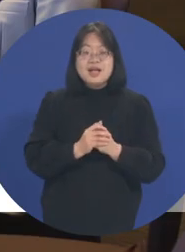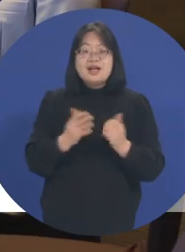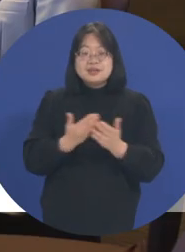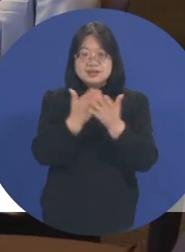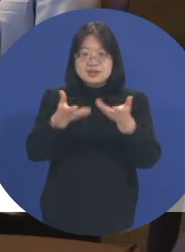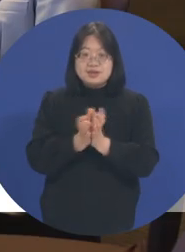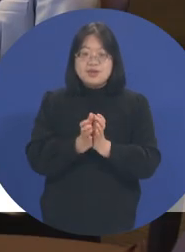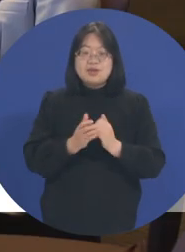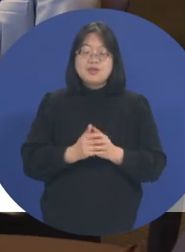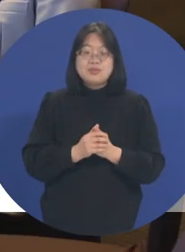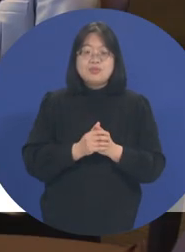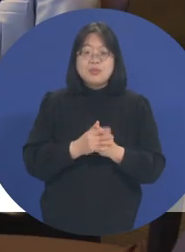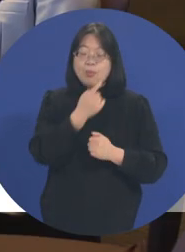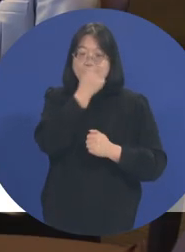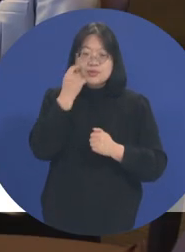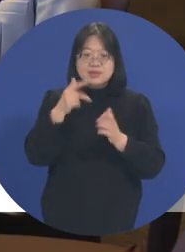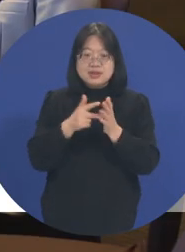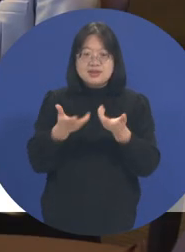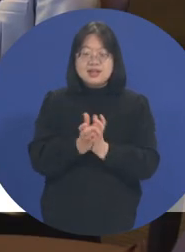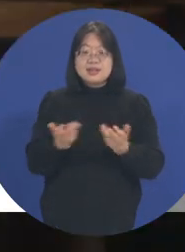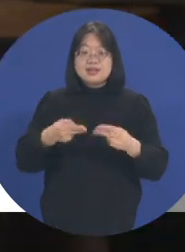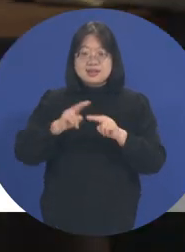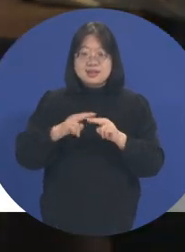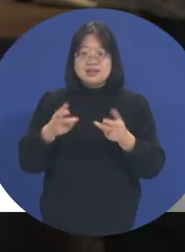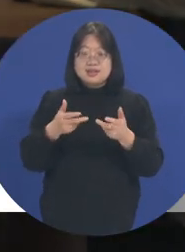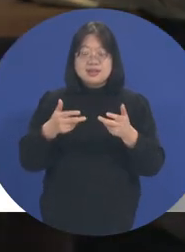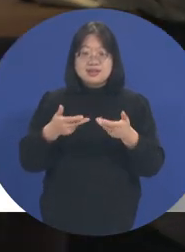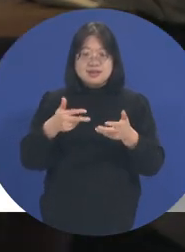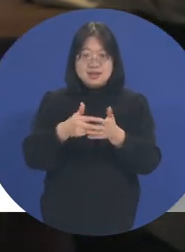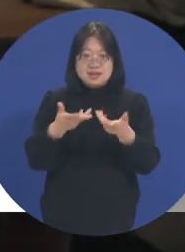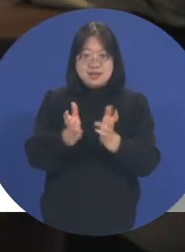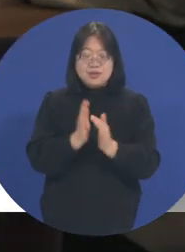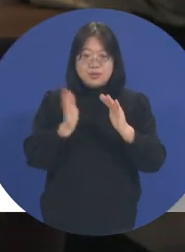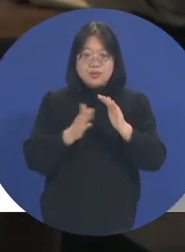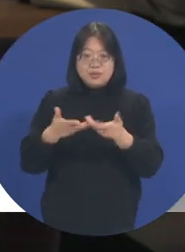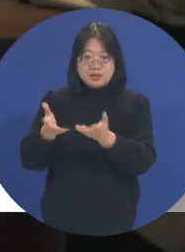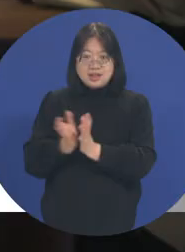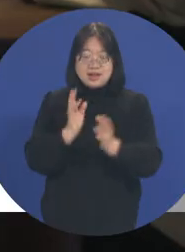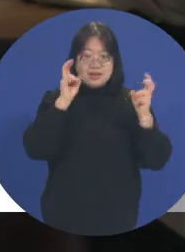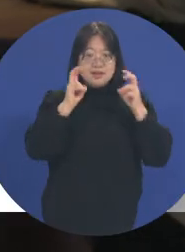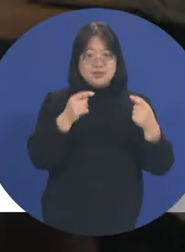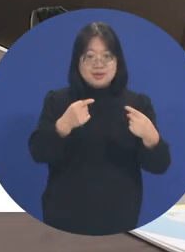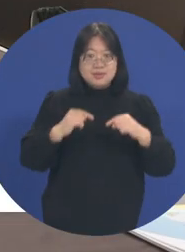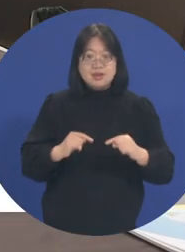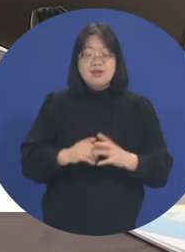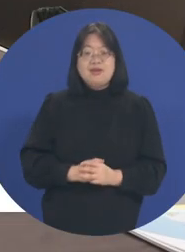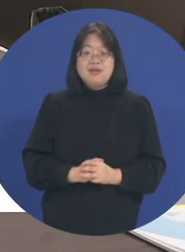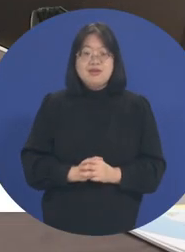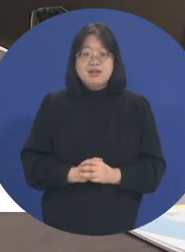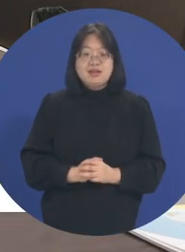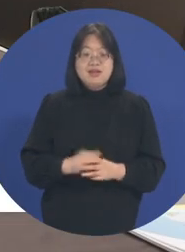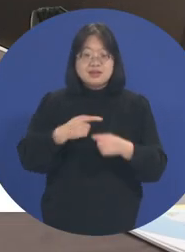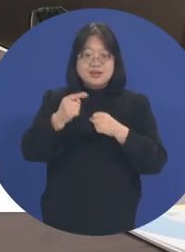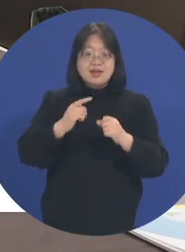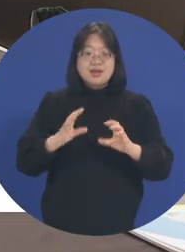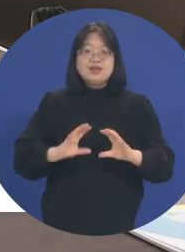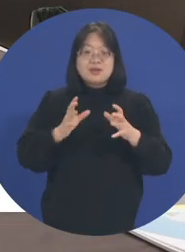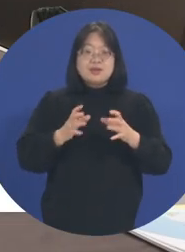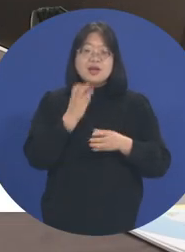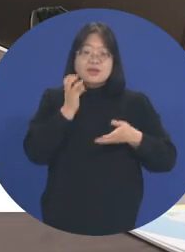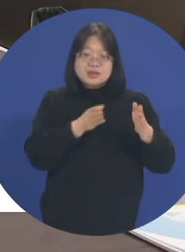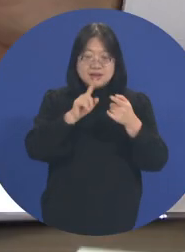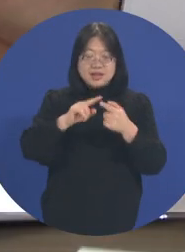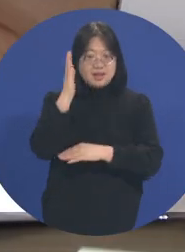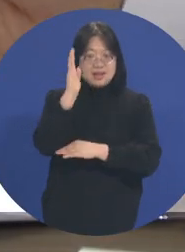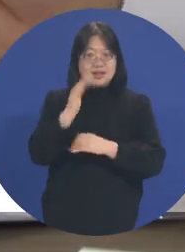경제과학진흥원, 경기신용보증재단, 경기도 일자리재단 등 공공기관과 기업들이 참석했습니다. 내년 글로벌